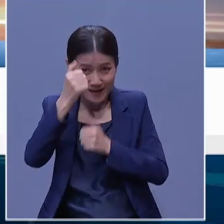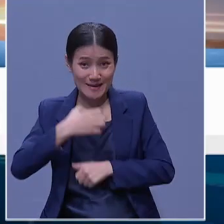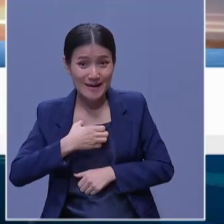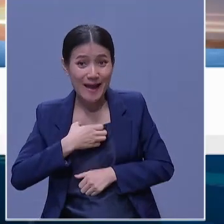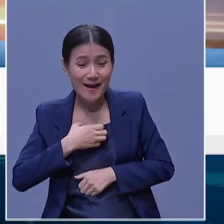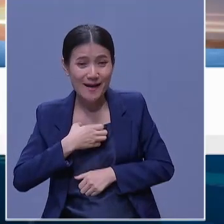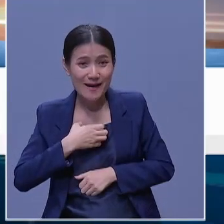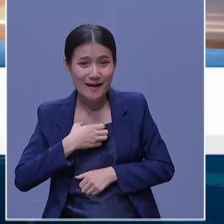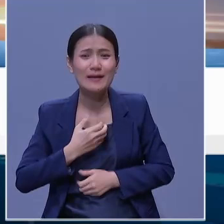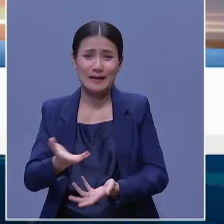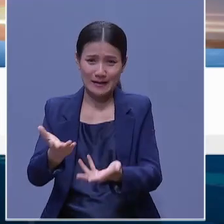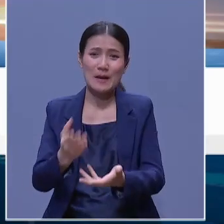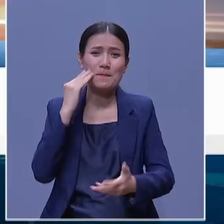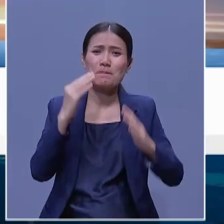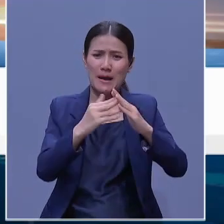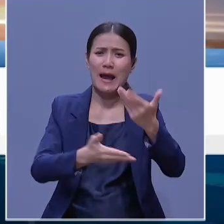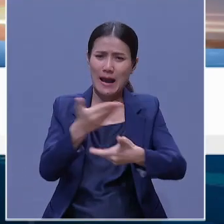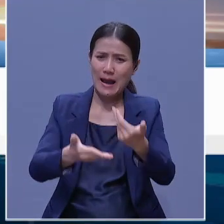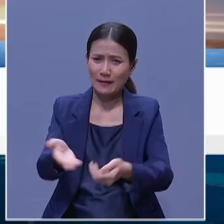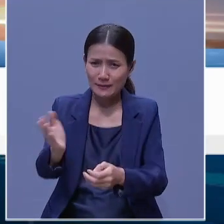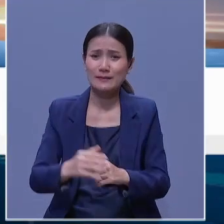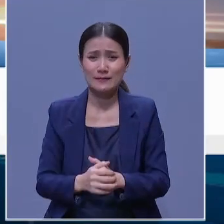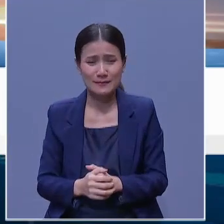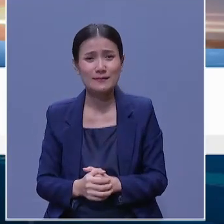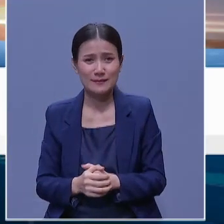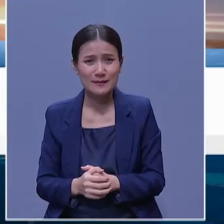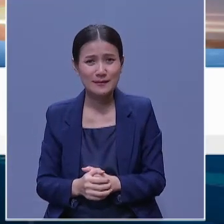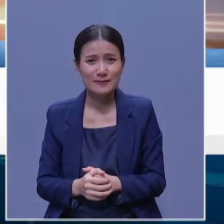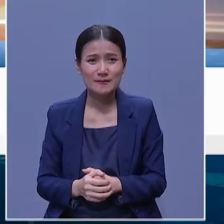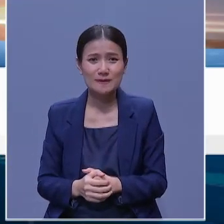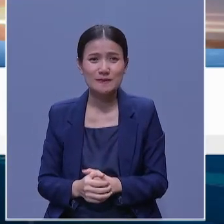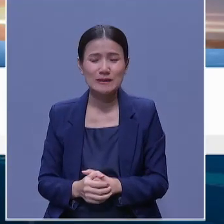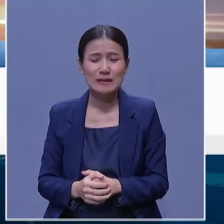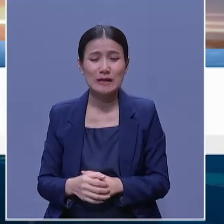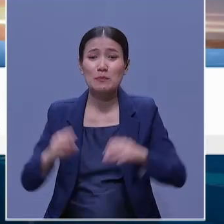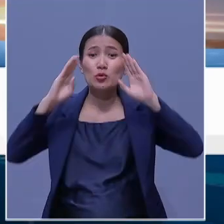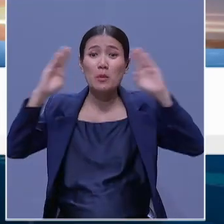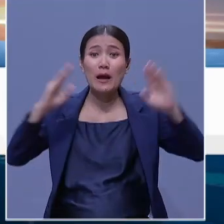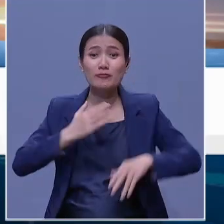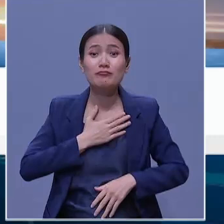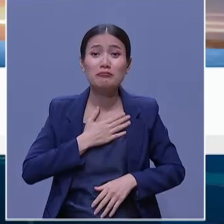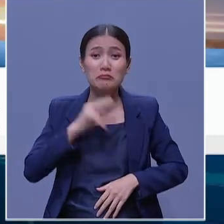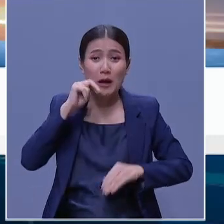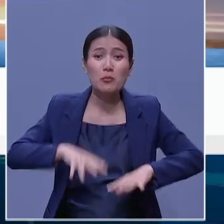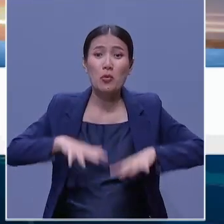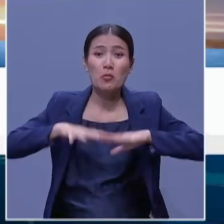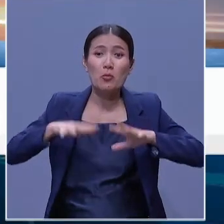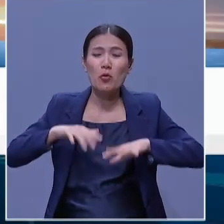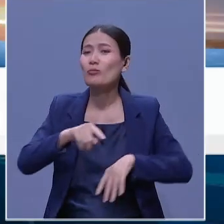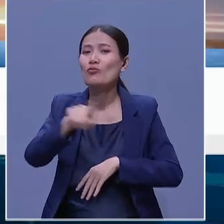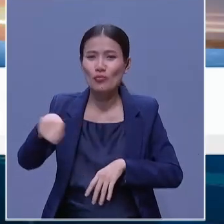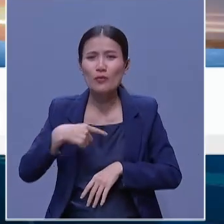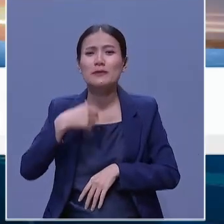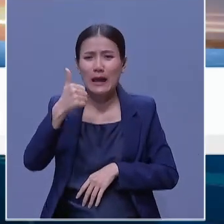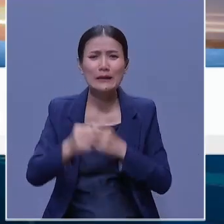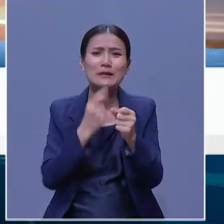ใครอยากสัมผัสไหม นั่นน่ะสิคะ เออซึ่งทางด้านของคุณชนะภัยบอกว่าประสบการณ์ต่างๆทุกคนเนี่ยสามารถสัมผัสได้ทุ